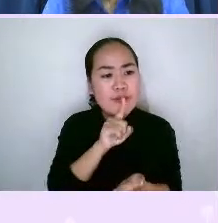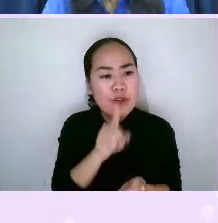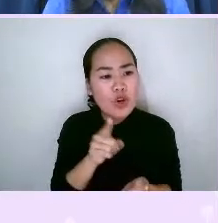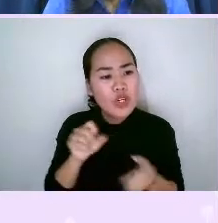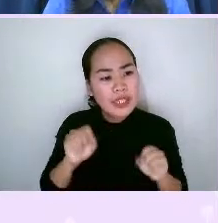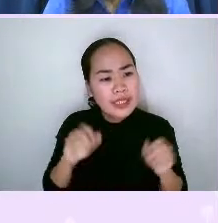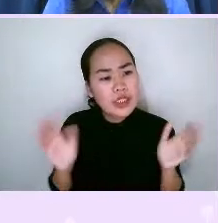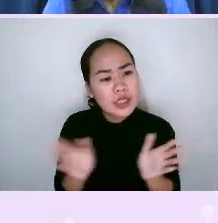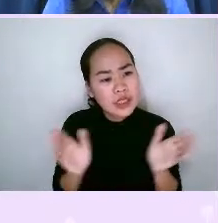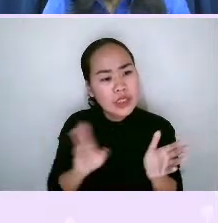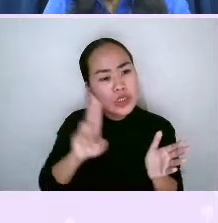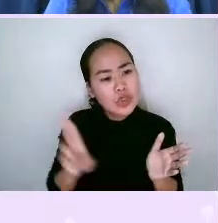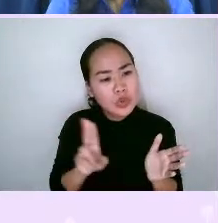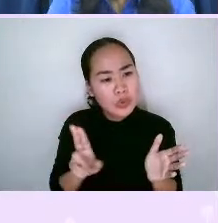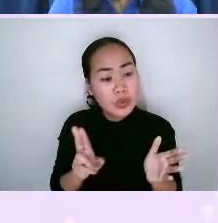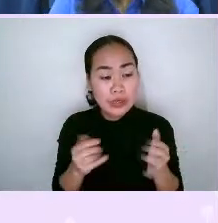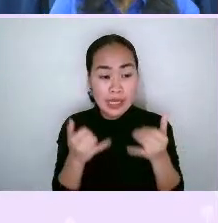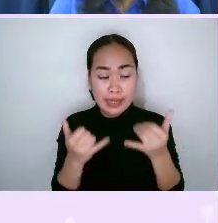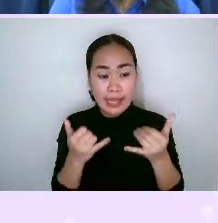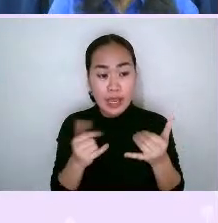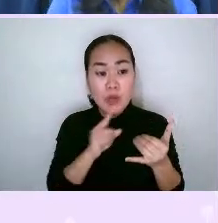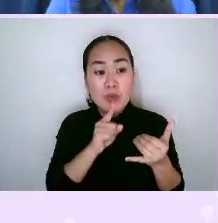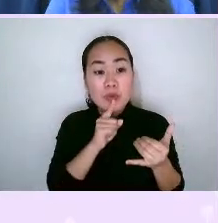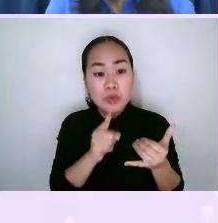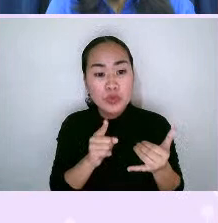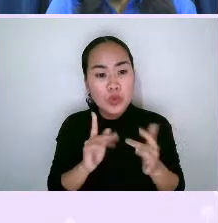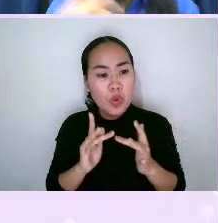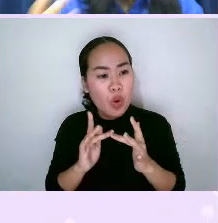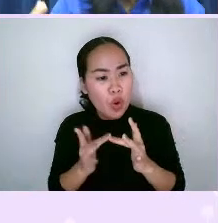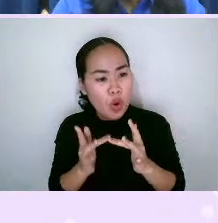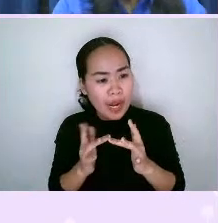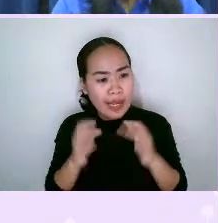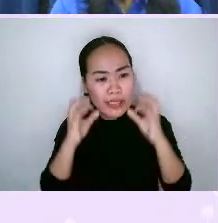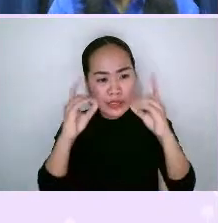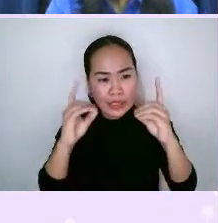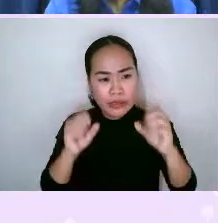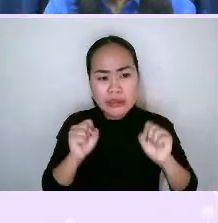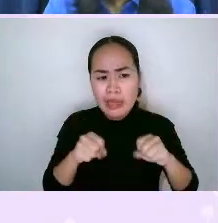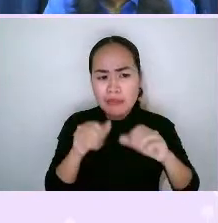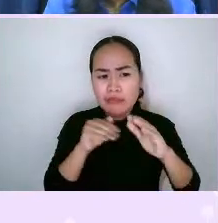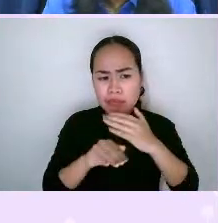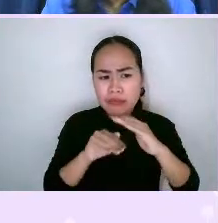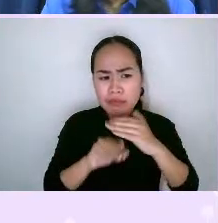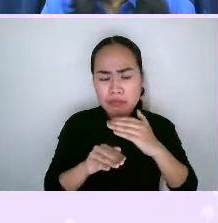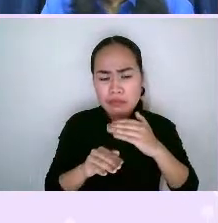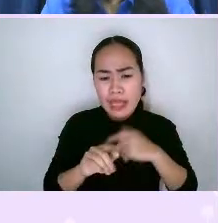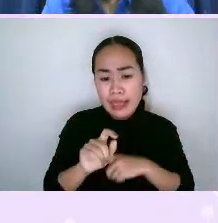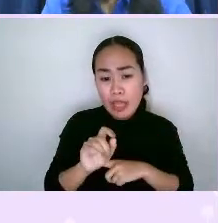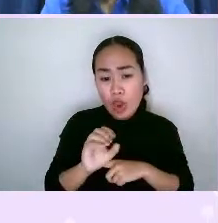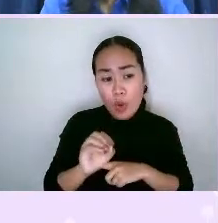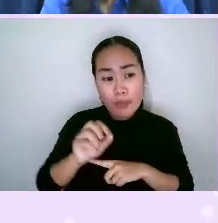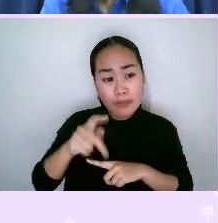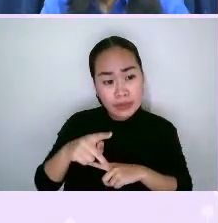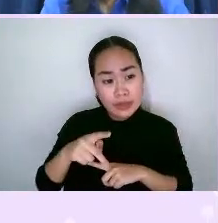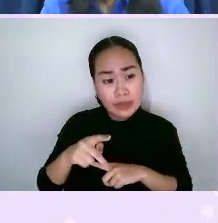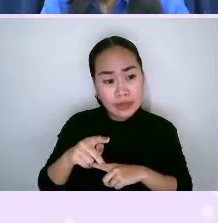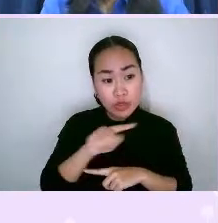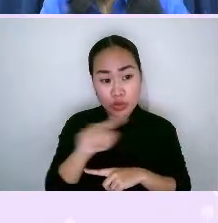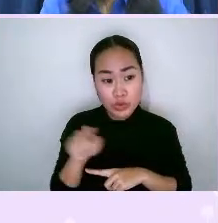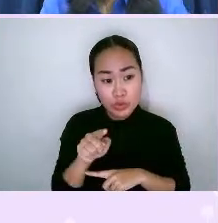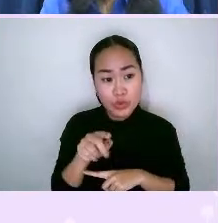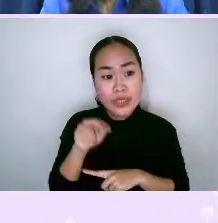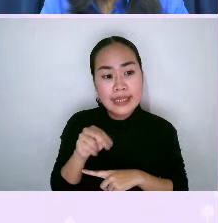nito. Ngayon po, as an e-learning platform, accessible po ang TOP. Kailangan nyo lang po pumunta